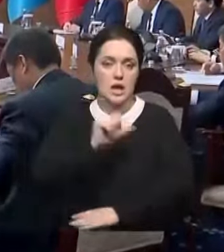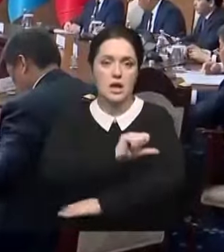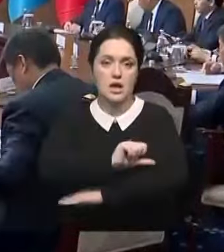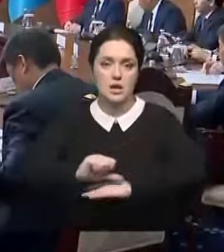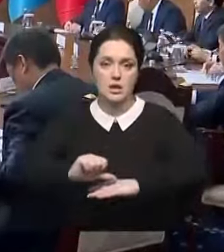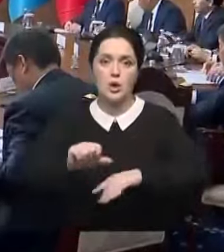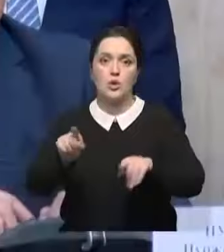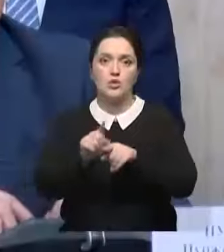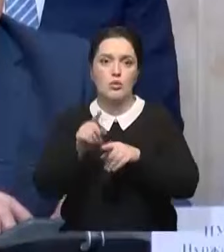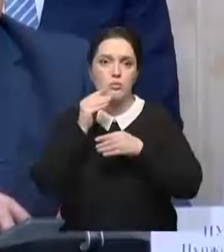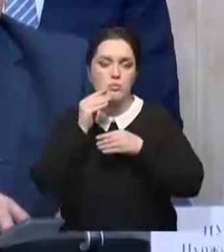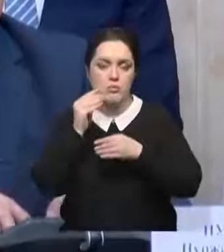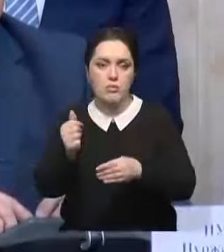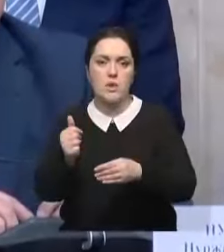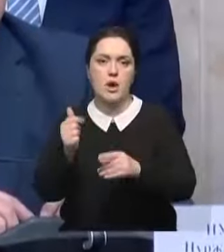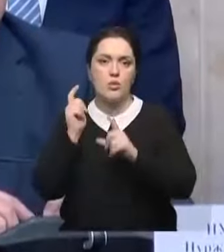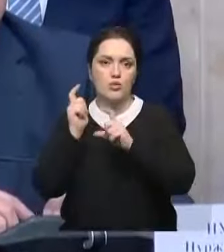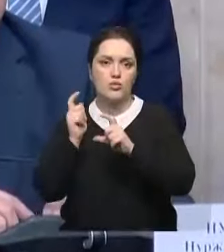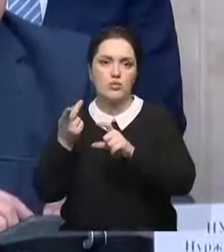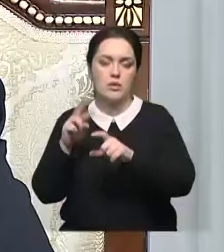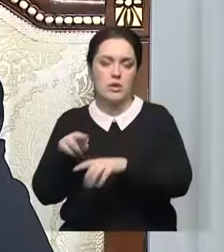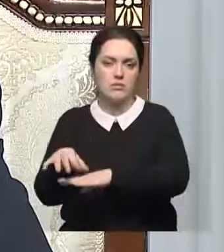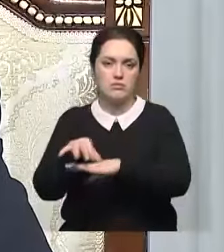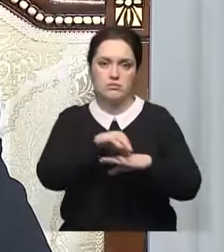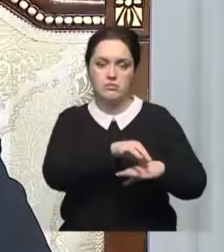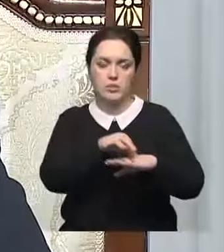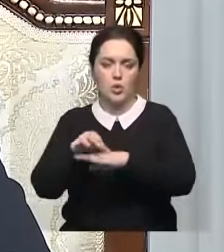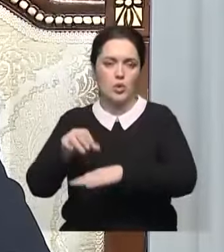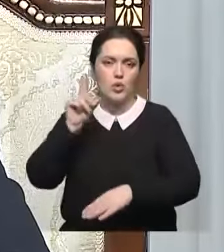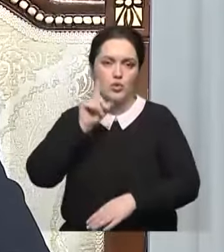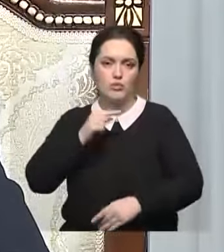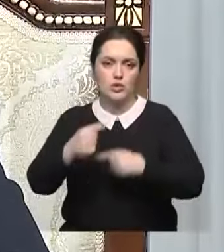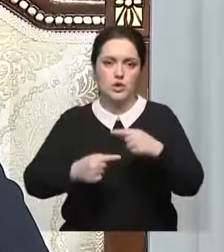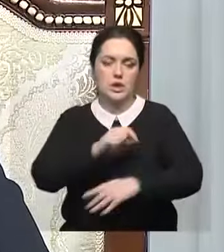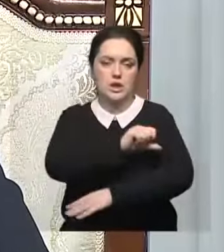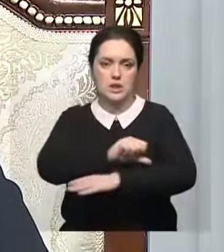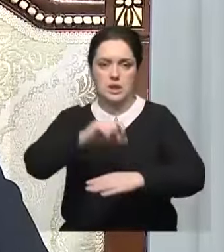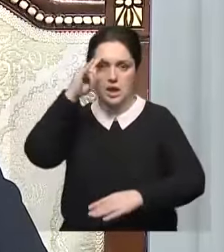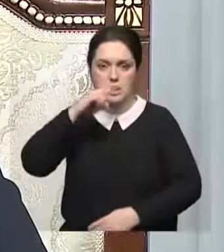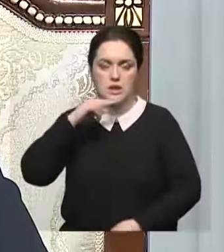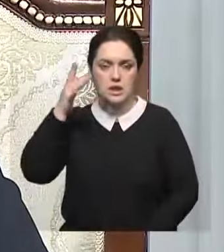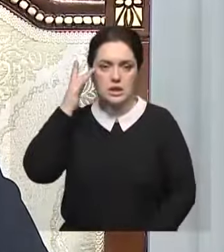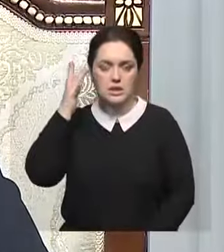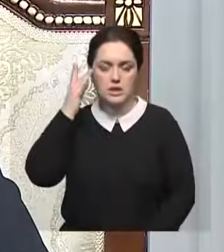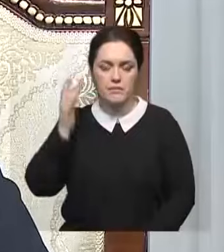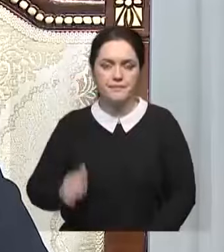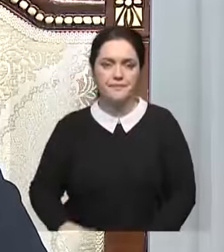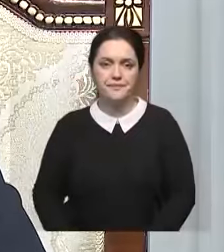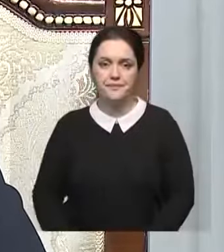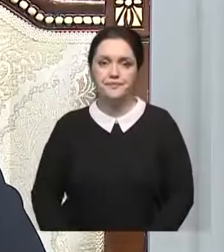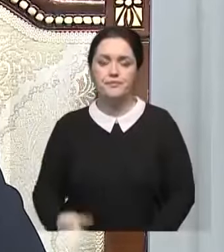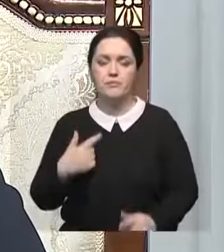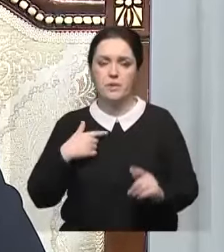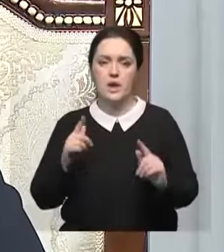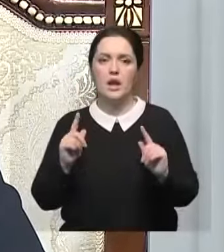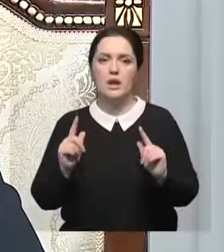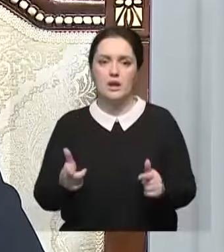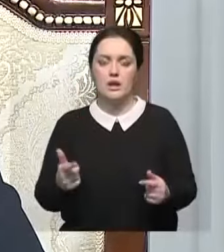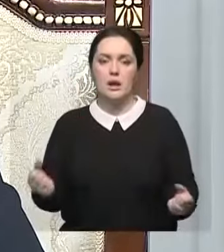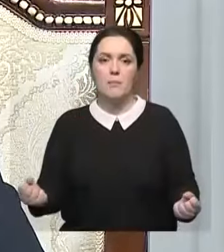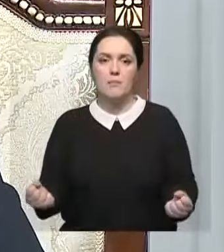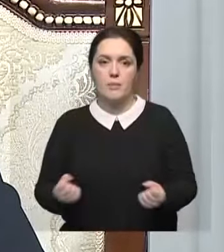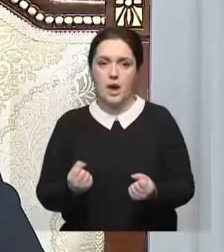а также привлекательности транзита для грузоперевозчиков. Как и прежде, мы готовы всемерно